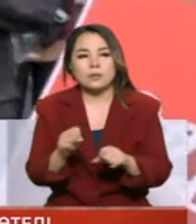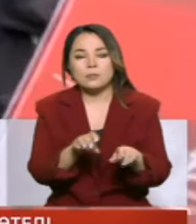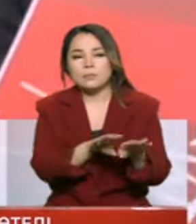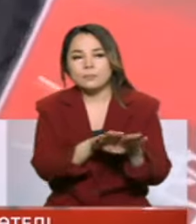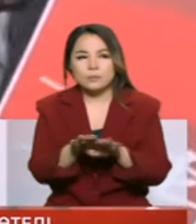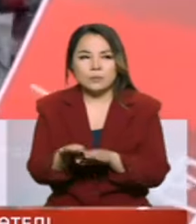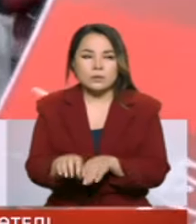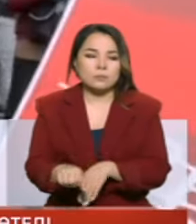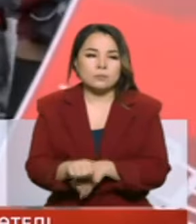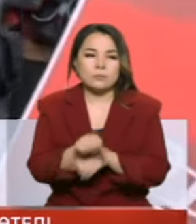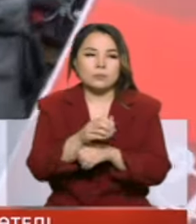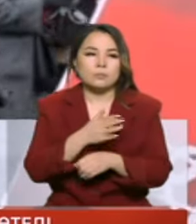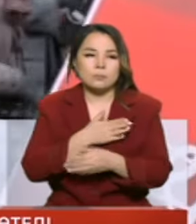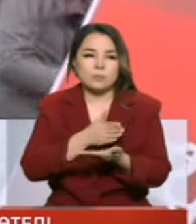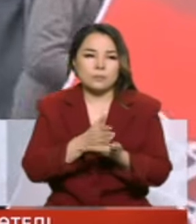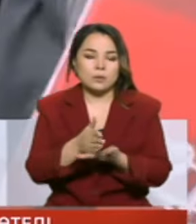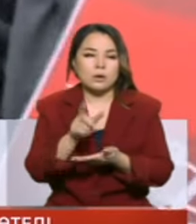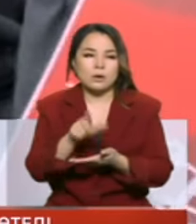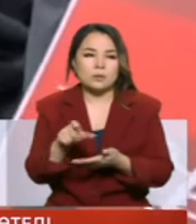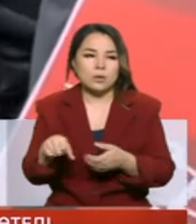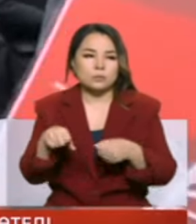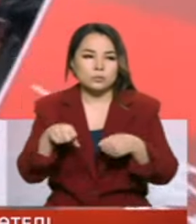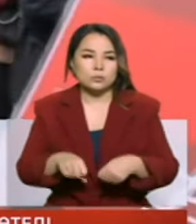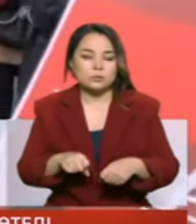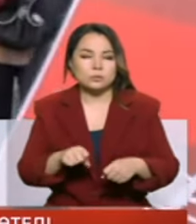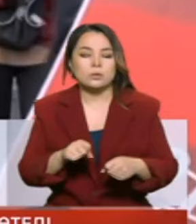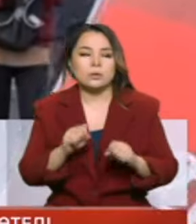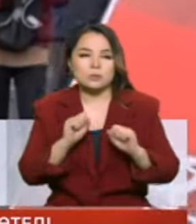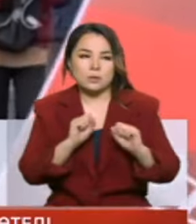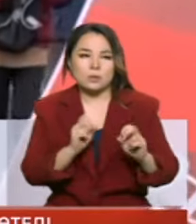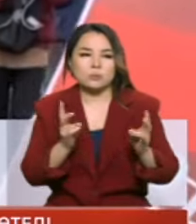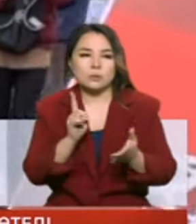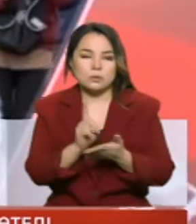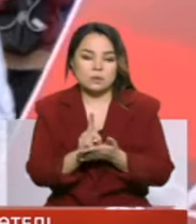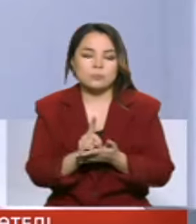ереуілге шықтым. Бұл адам құқын шектейтін, демократияға қайшы заң.